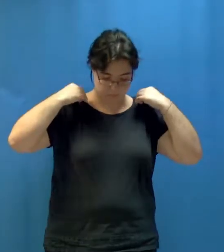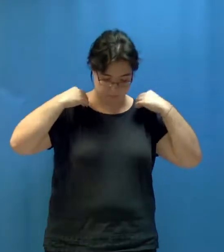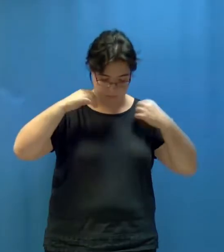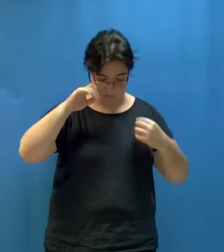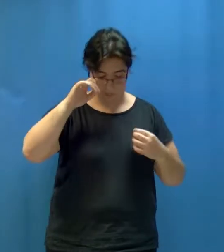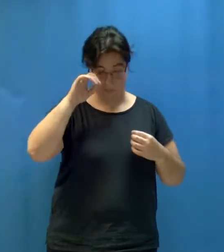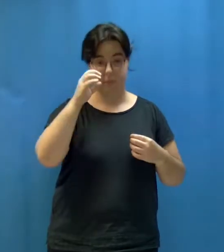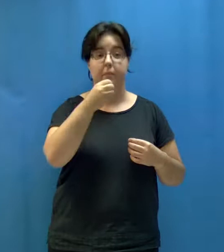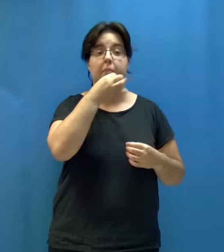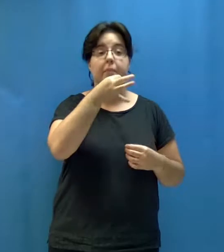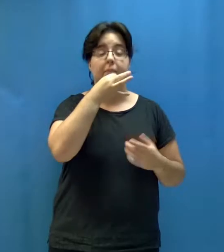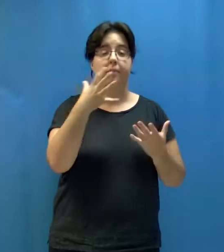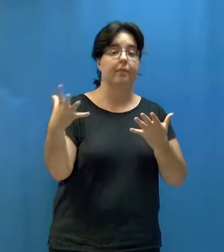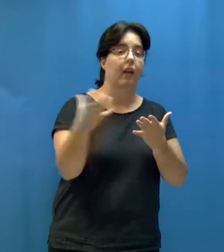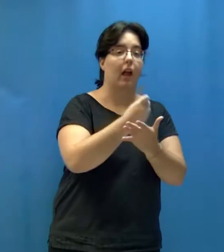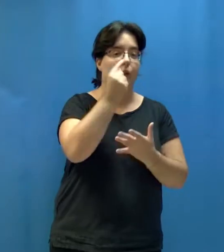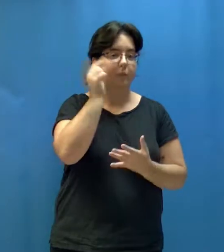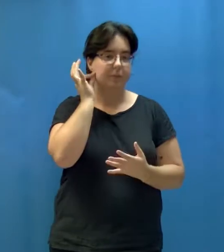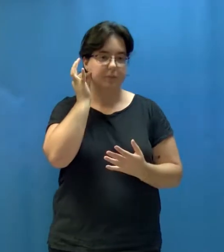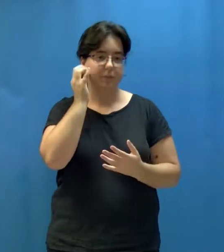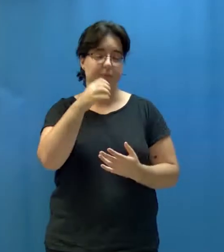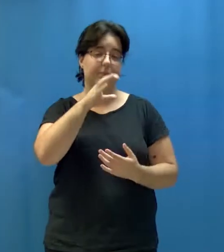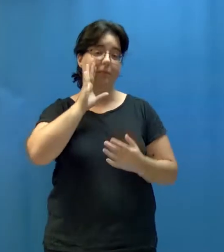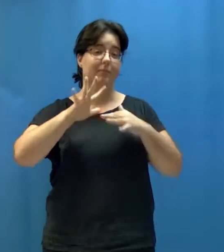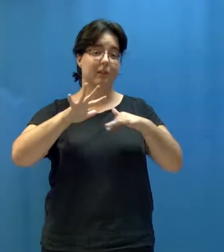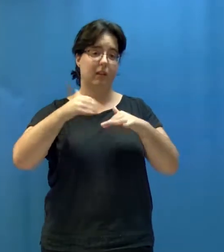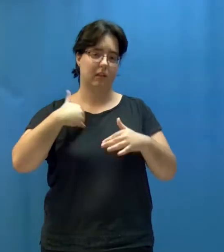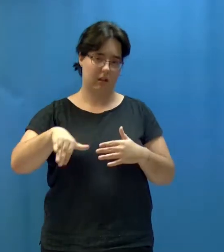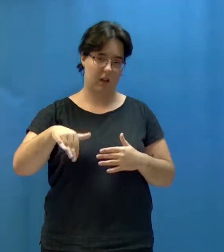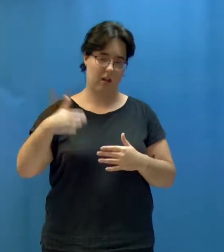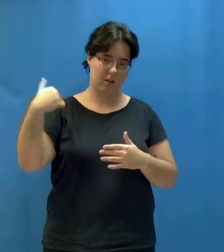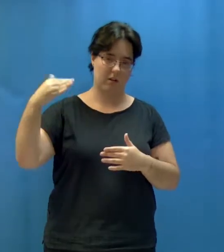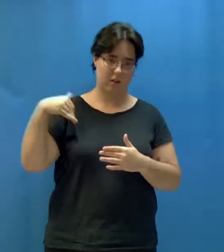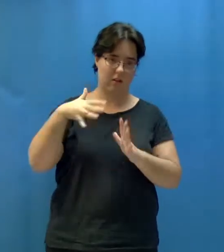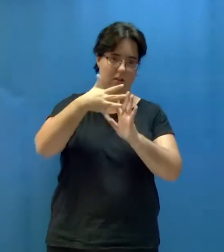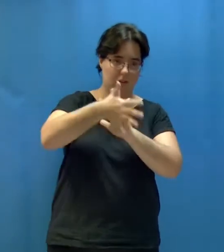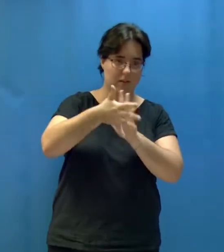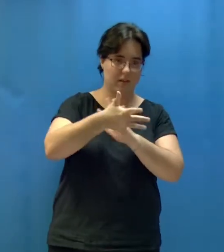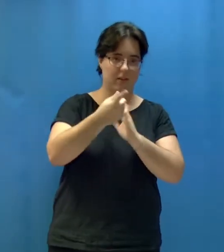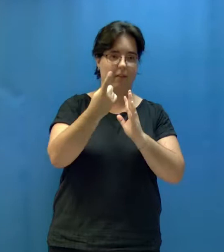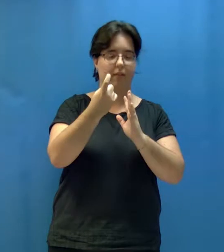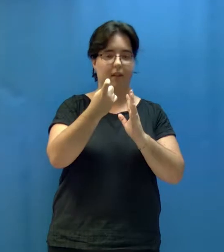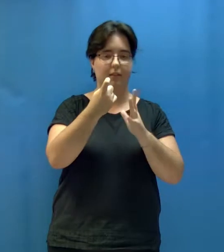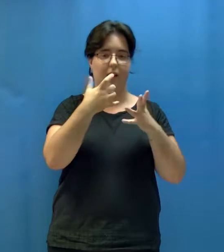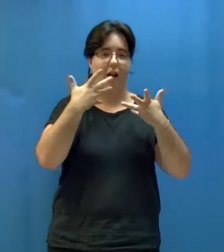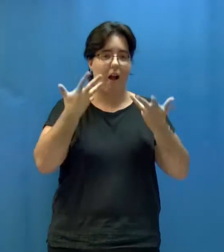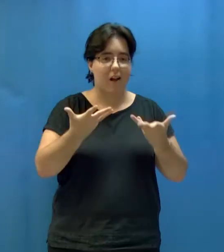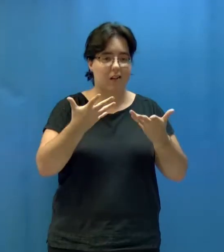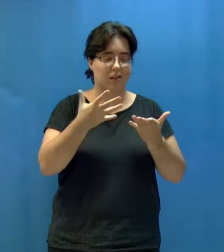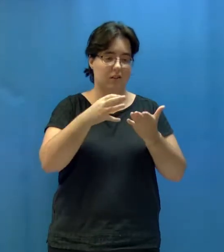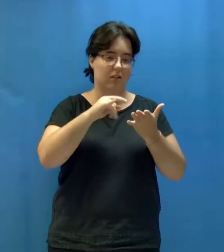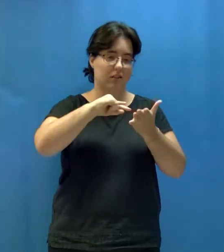Bona vesprada a tots i a totes. Castelló en Moviment ja hem comentat així en altres ocasions que cal una reforma general de l'actual sistema de participació que